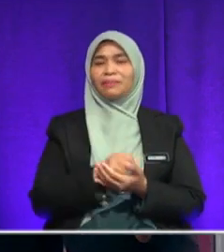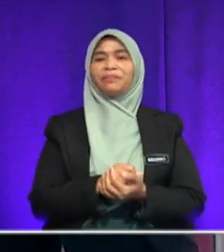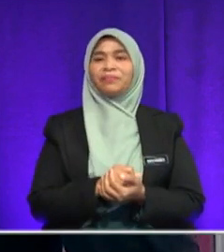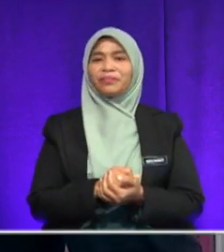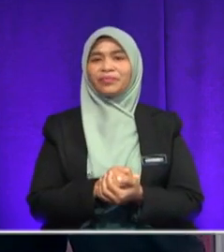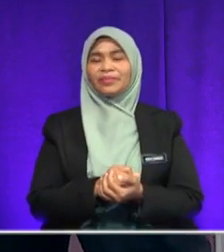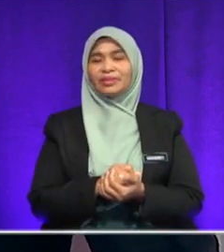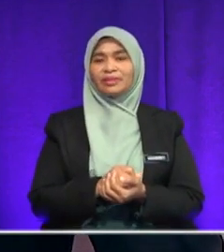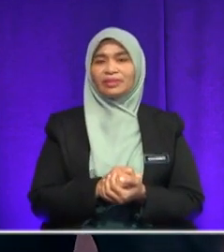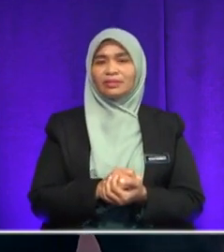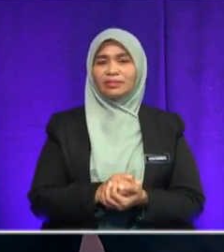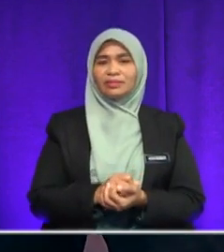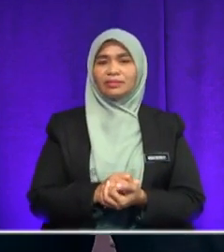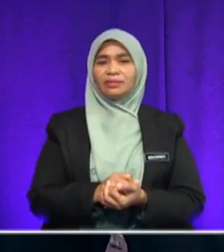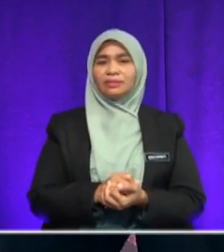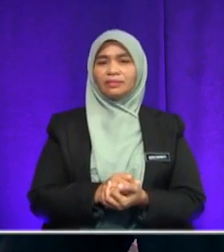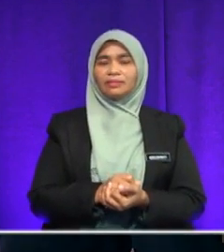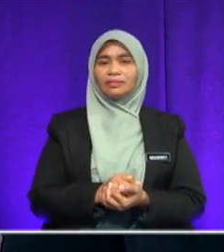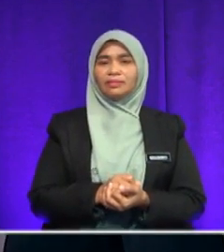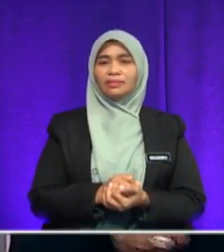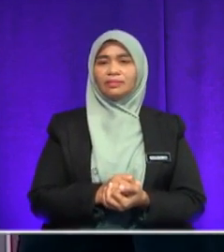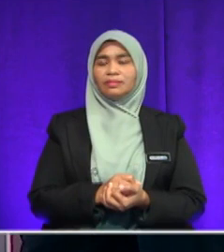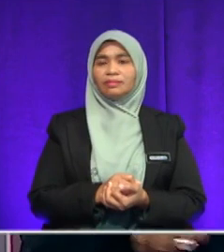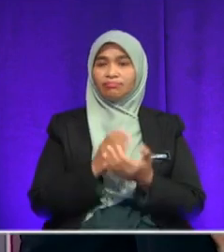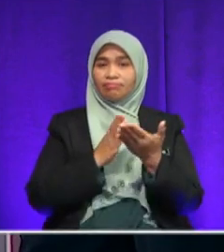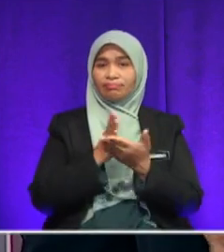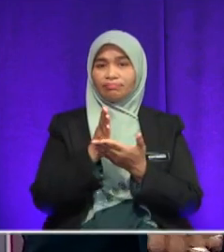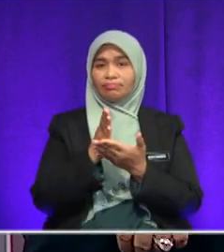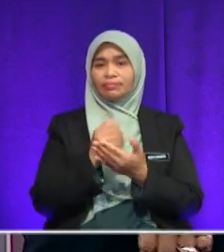antara kopi dengan teh. Okey, seterusnya